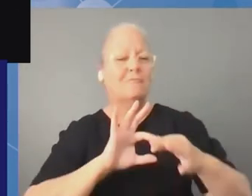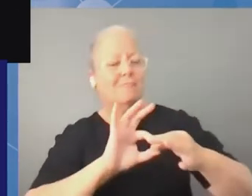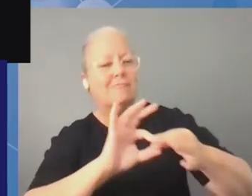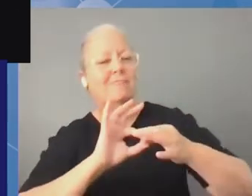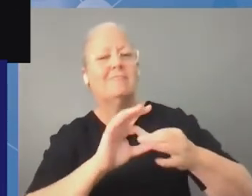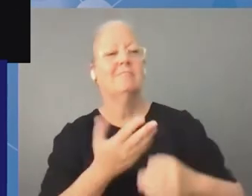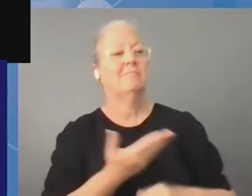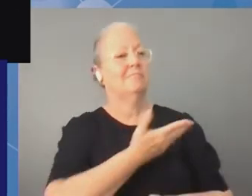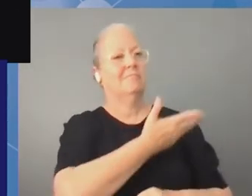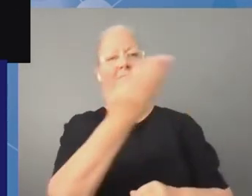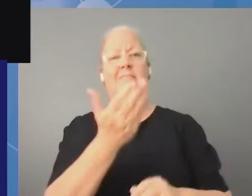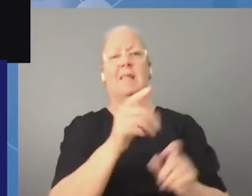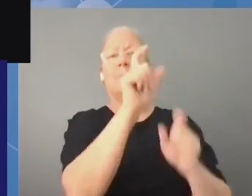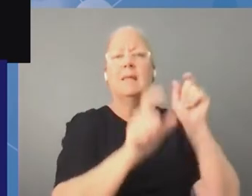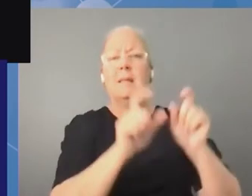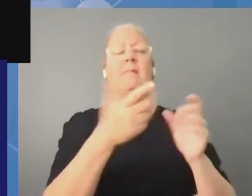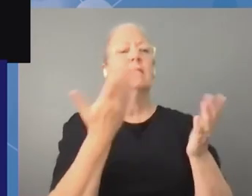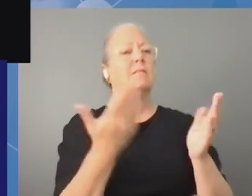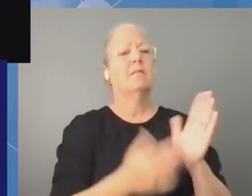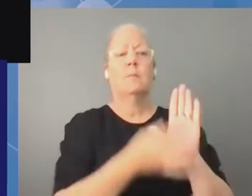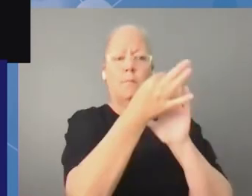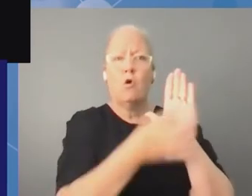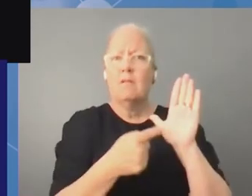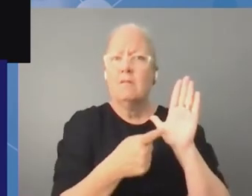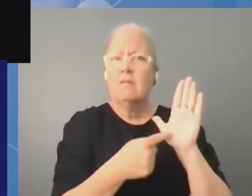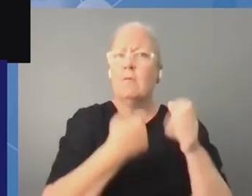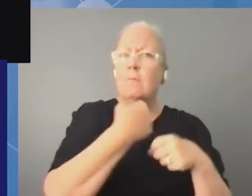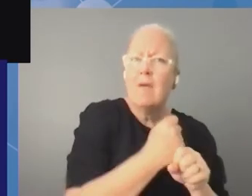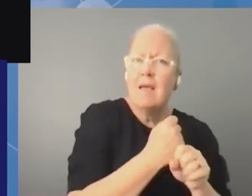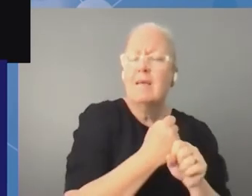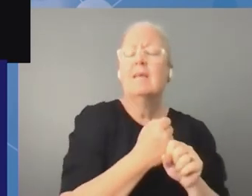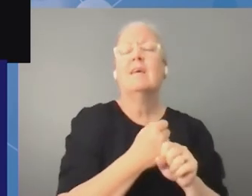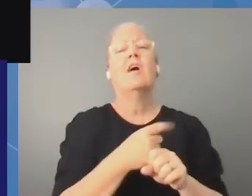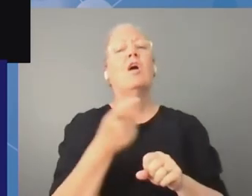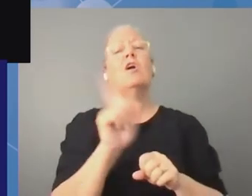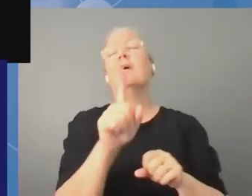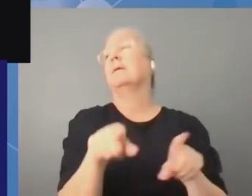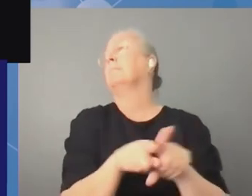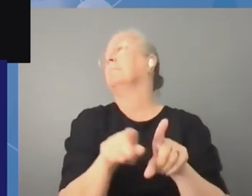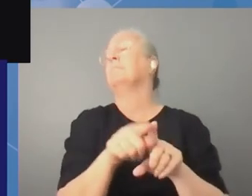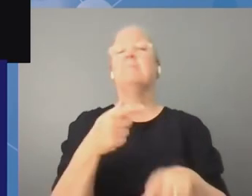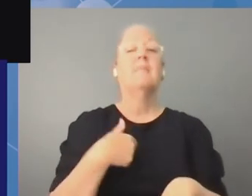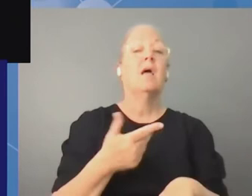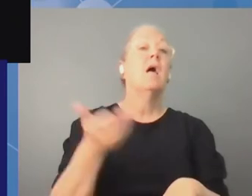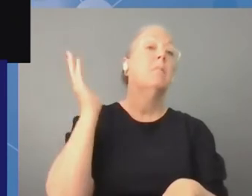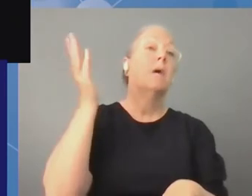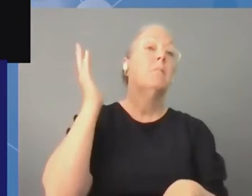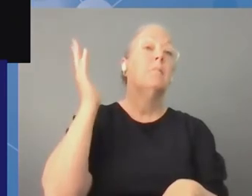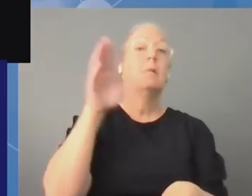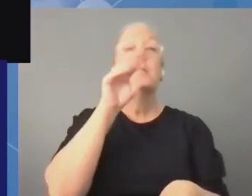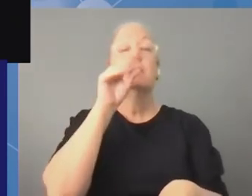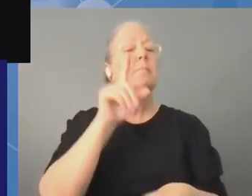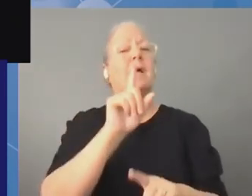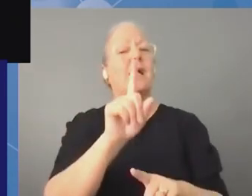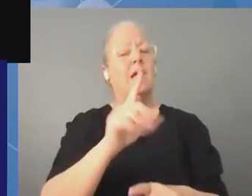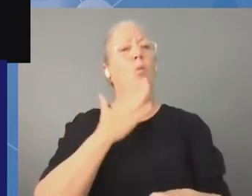年，我们始终要以决策人、决策机